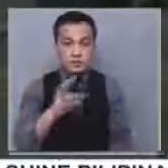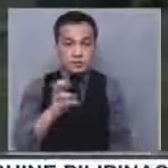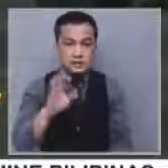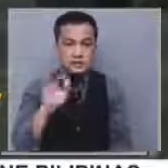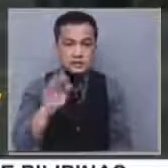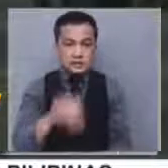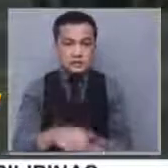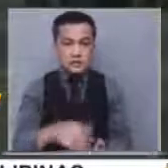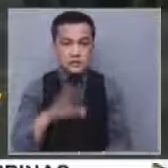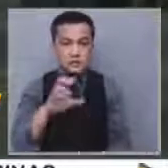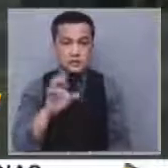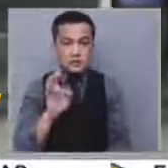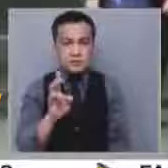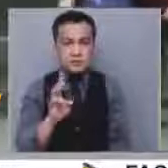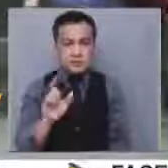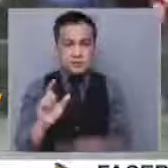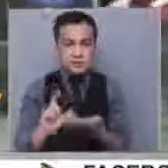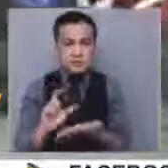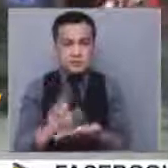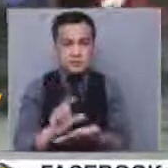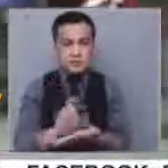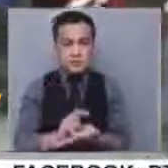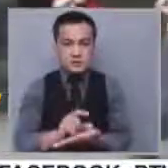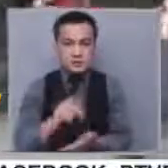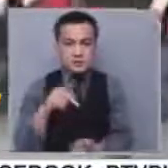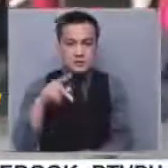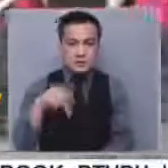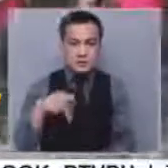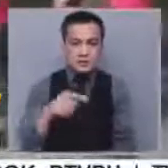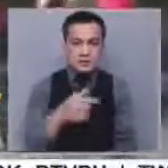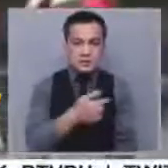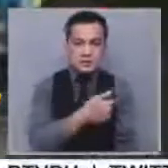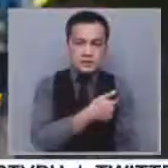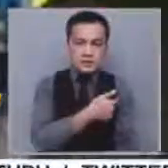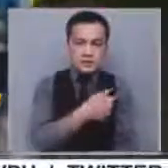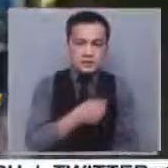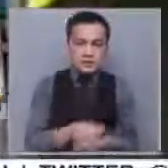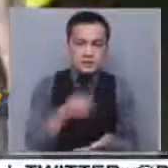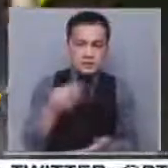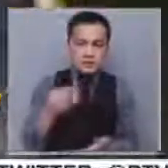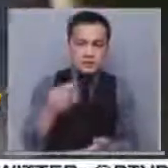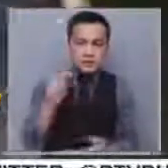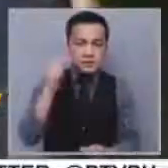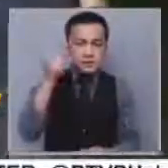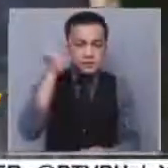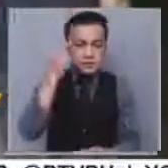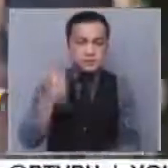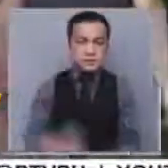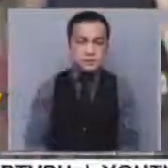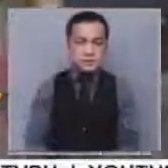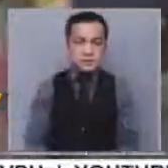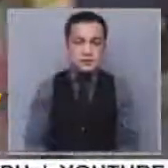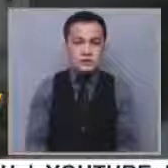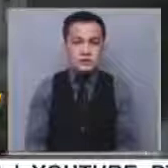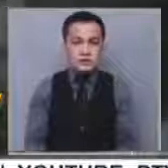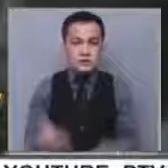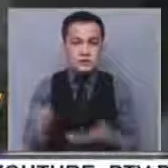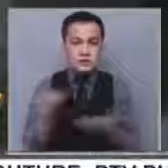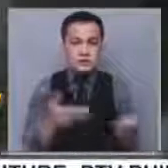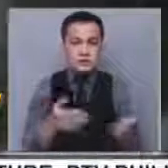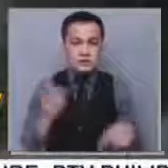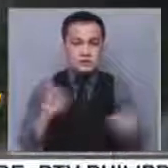609,570 doses ng Pfizer-BioNTech vaccines na binili ng gobyerno. Dadalhin ang mga ito sa iba't ibang rehiyon sa